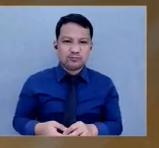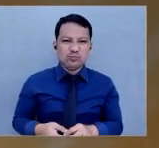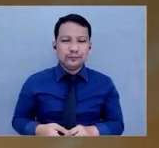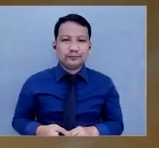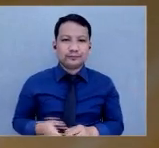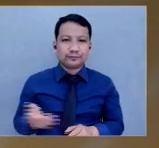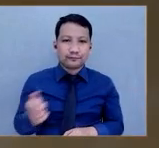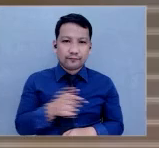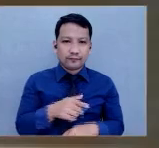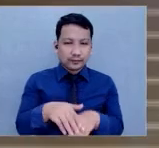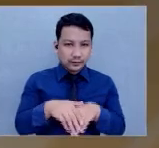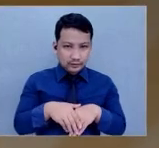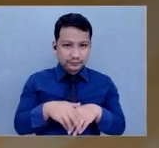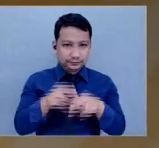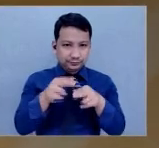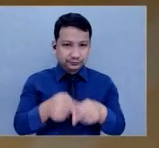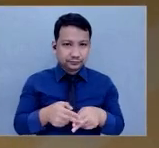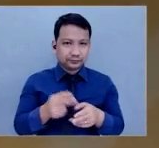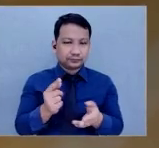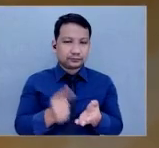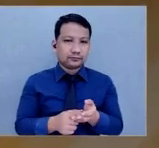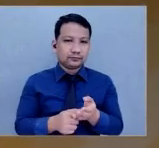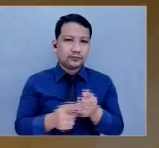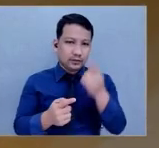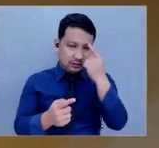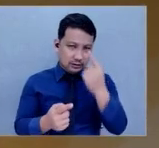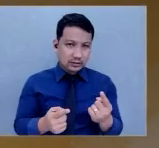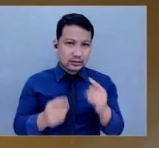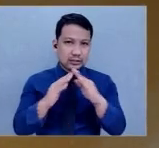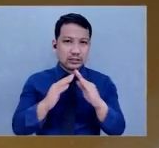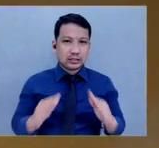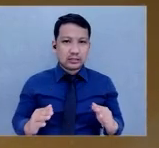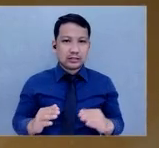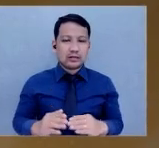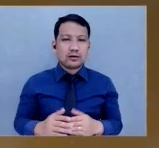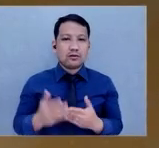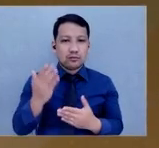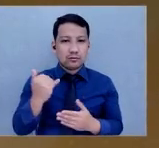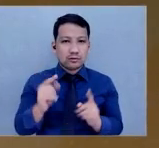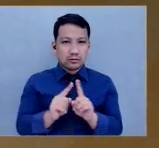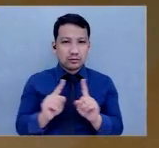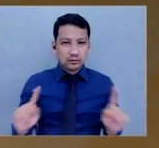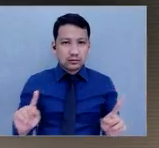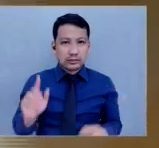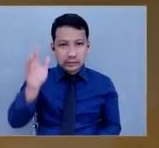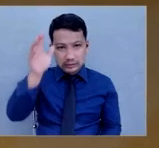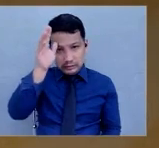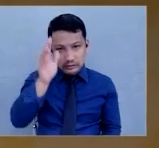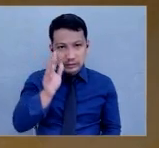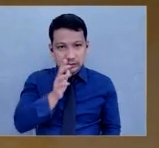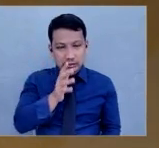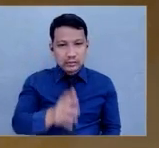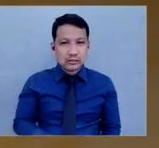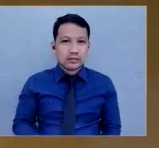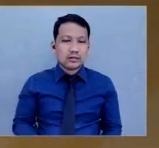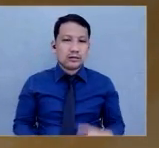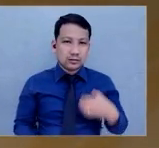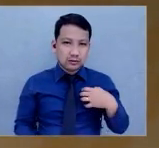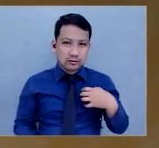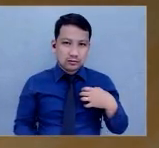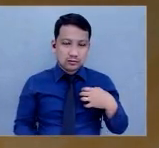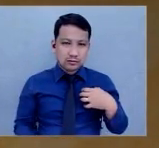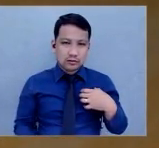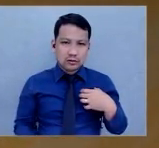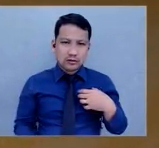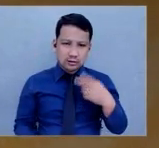muna silang pangalanan siya. Pero mag-isa na lang daw siya sa bahay matapos maghiwalay ang kanyang mga magulang. Huli siyang nakita noong October